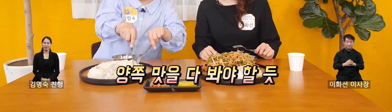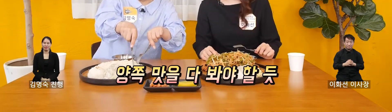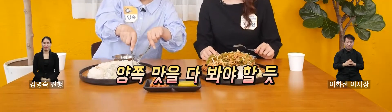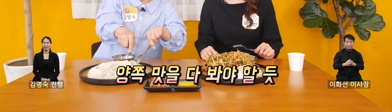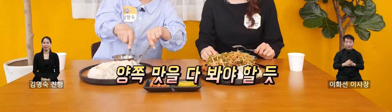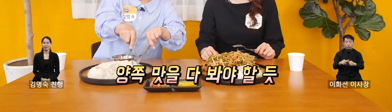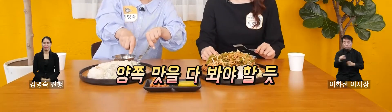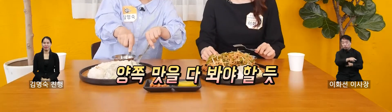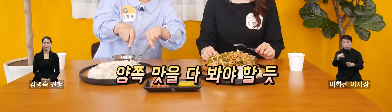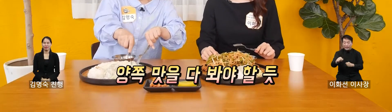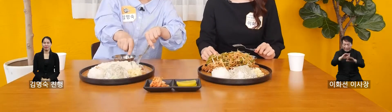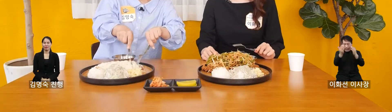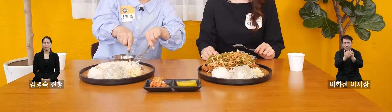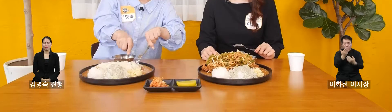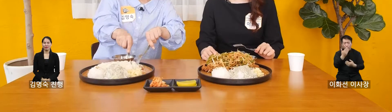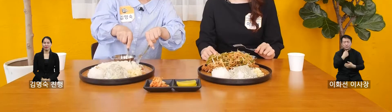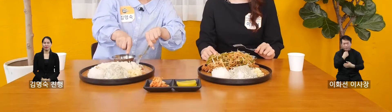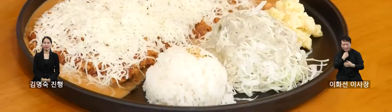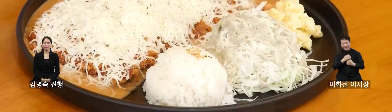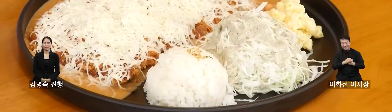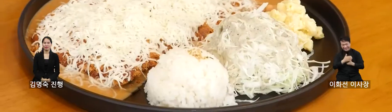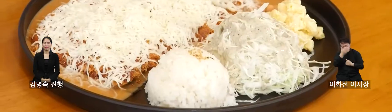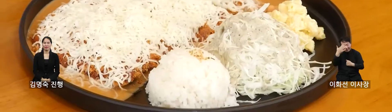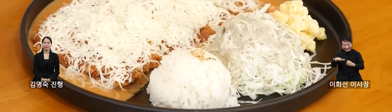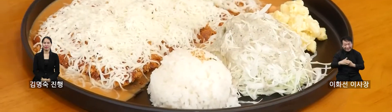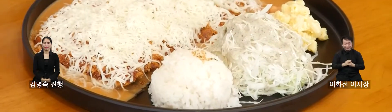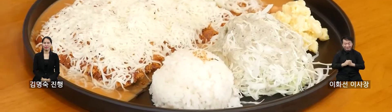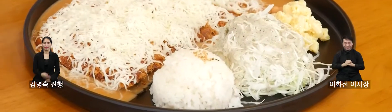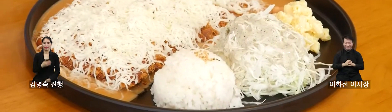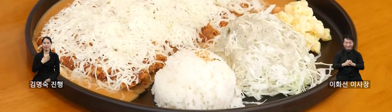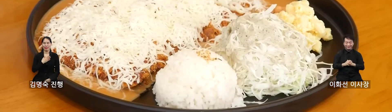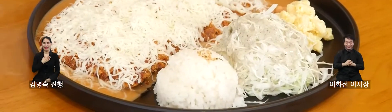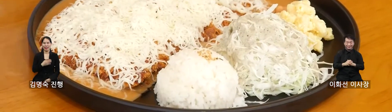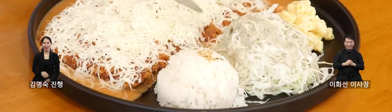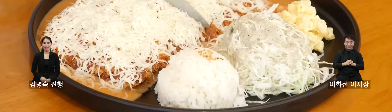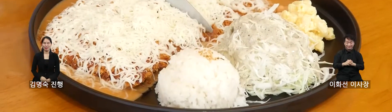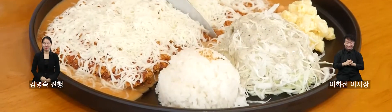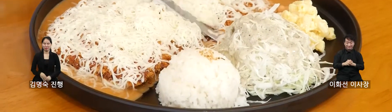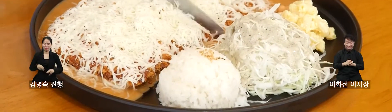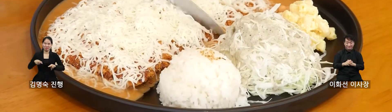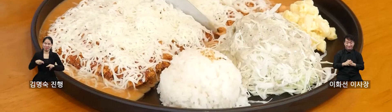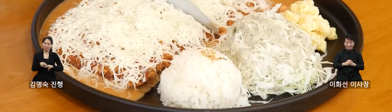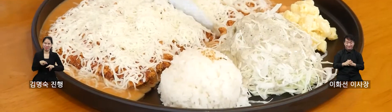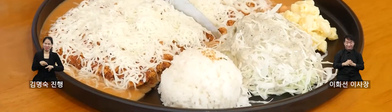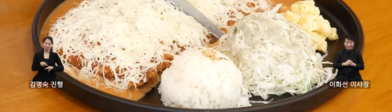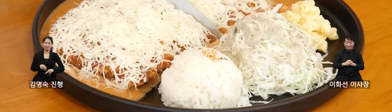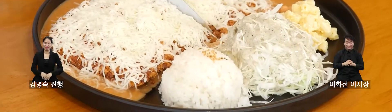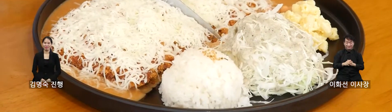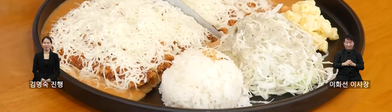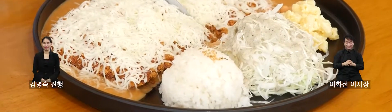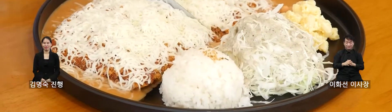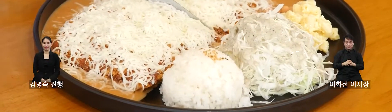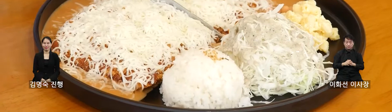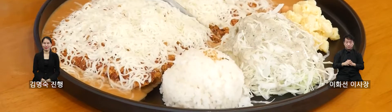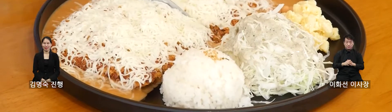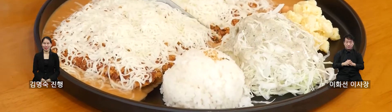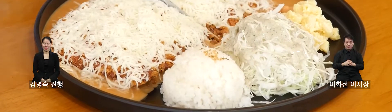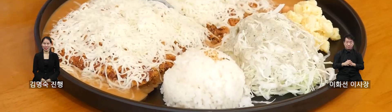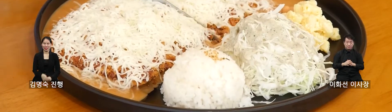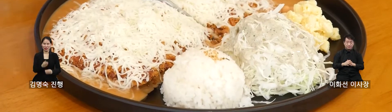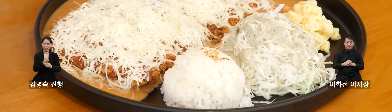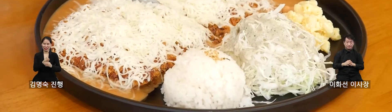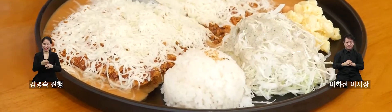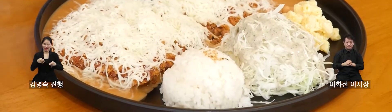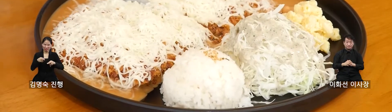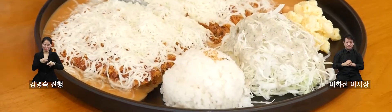보고 싶었는데. 자, 그럼 제가 네. 일단은 가운데 거만